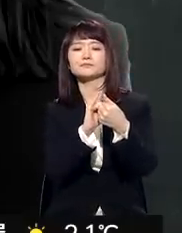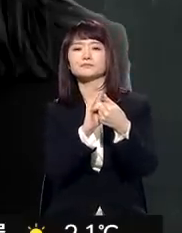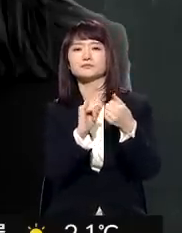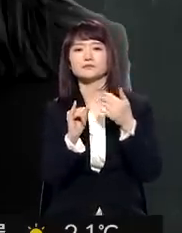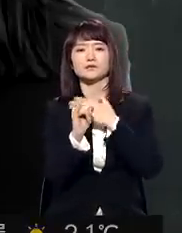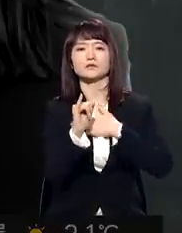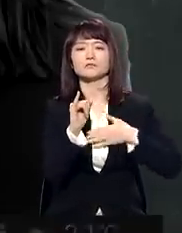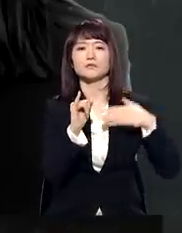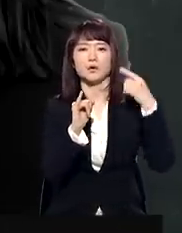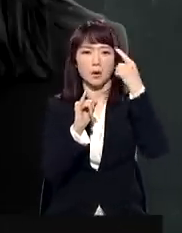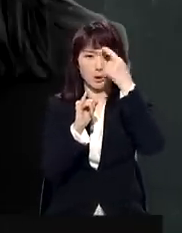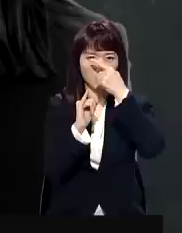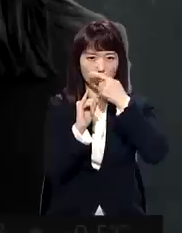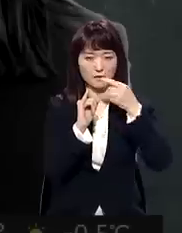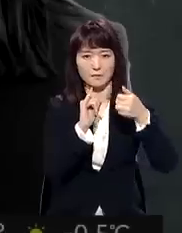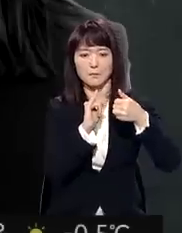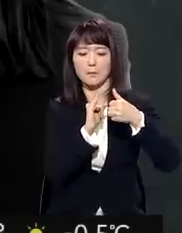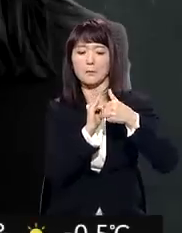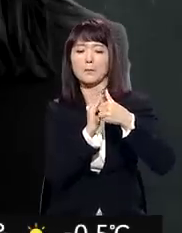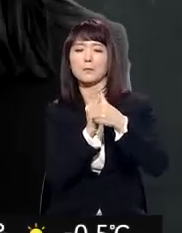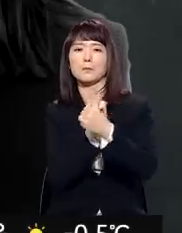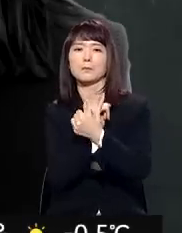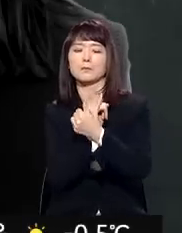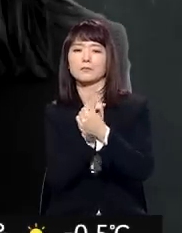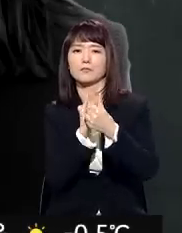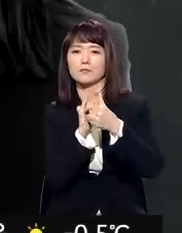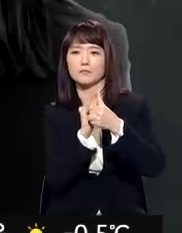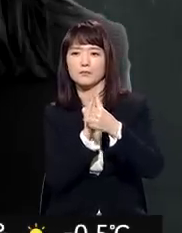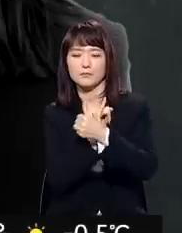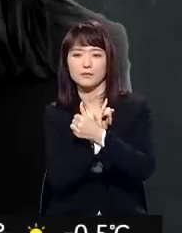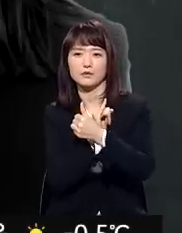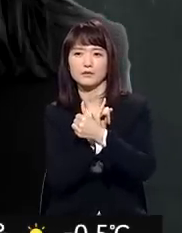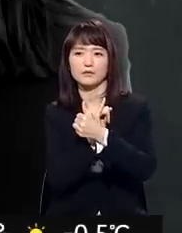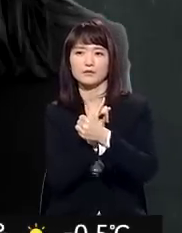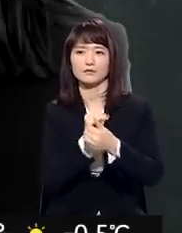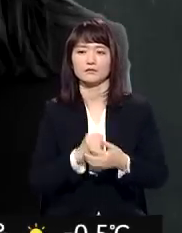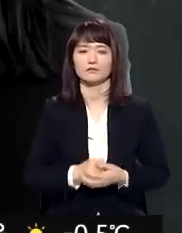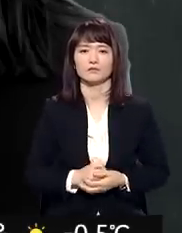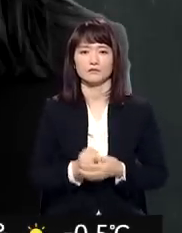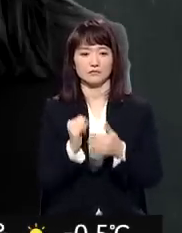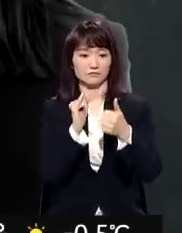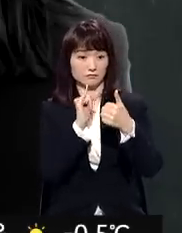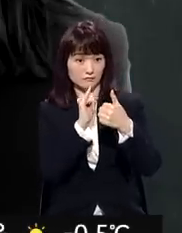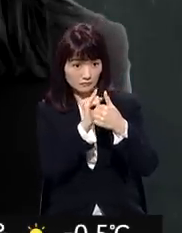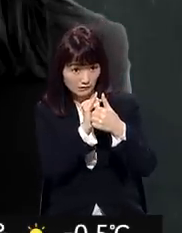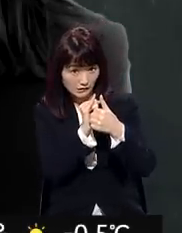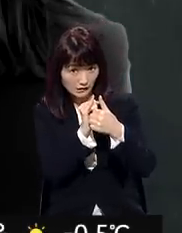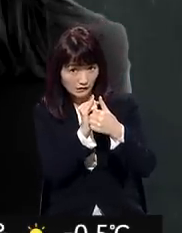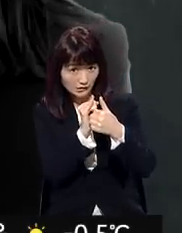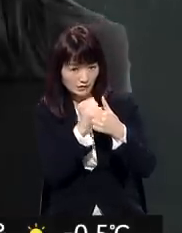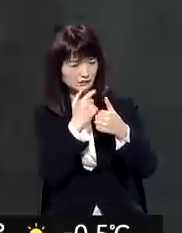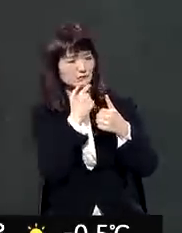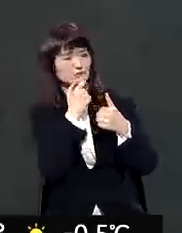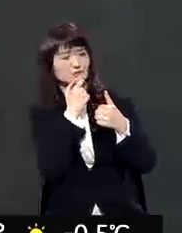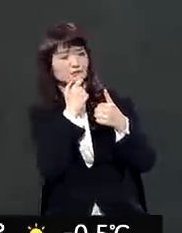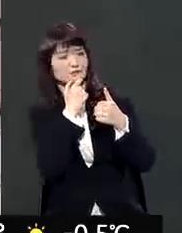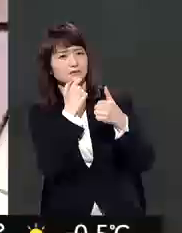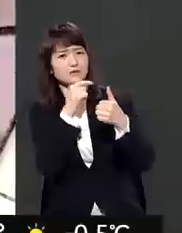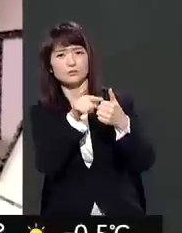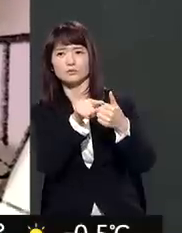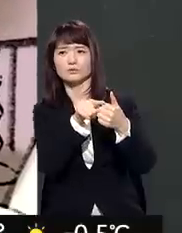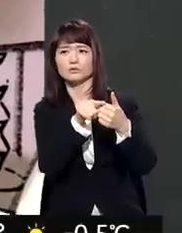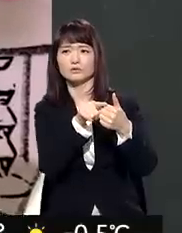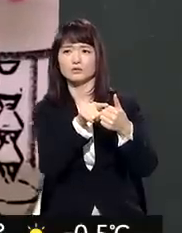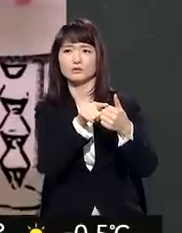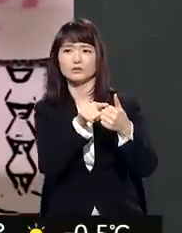일부분과 얼굴 일정 부분에 자기의 어떤 신체를 접촉하려는 그런 행위를 보입니다 피해 여성 정말 적극적으로 거절 의사 표시를 했지만